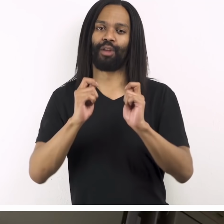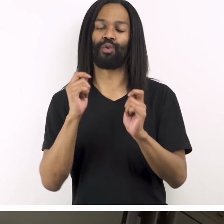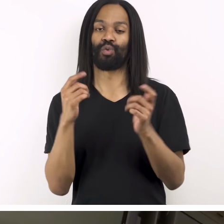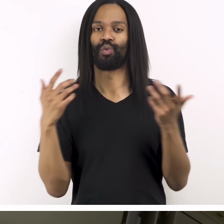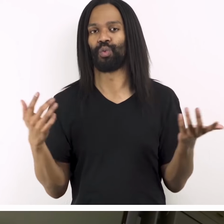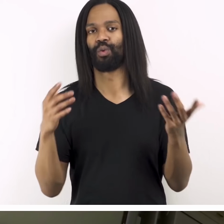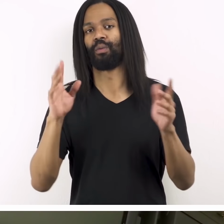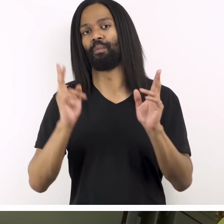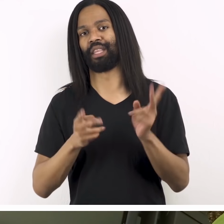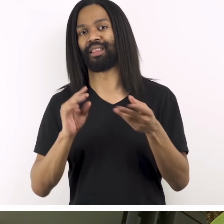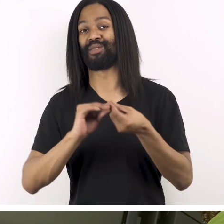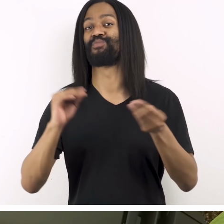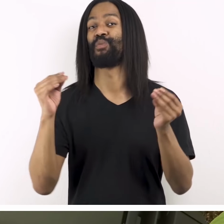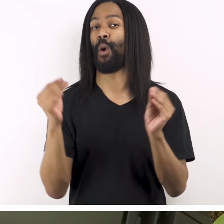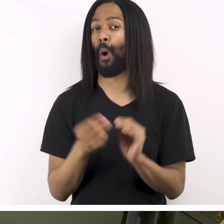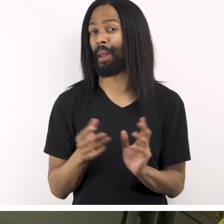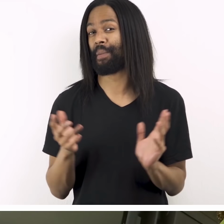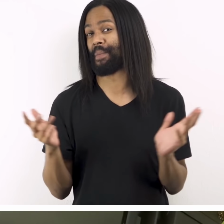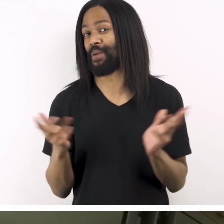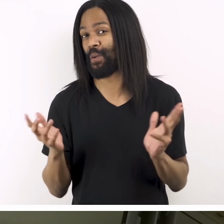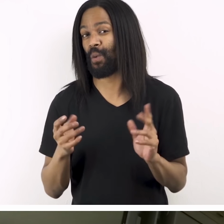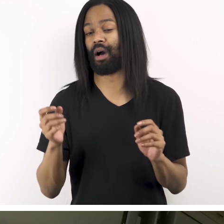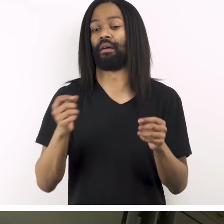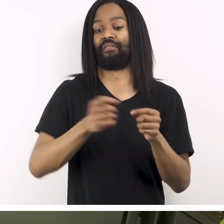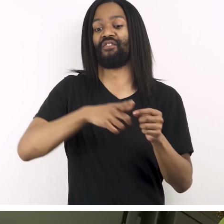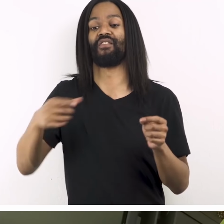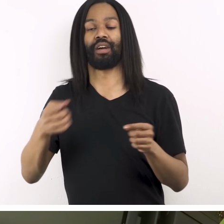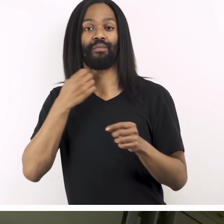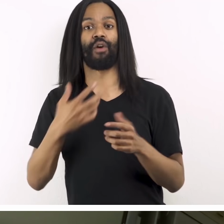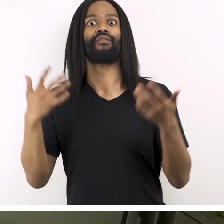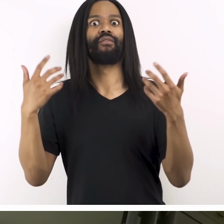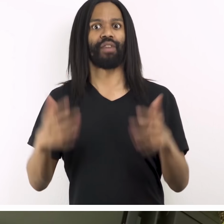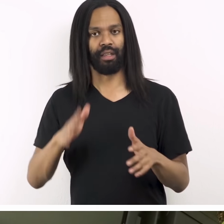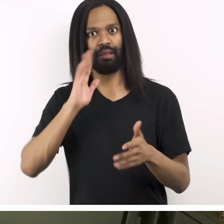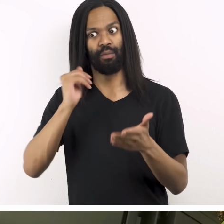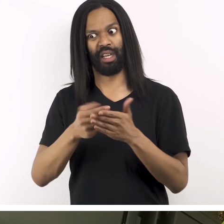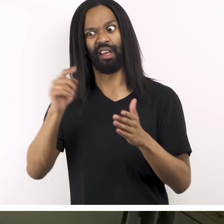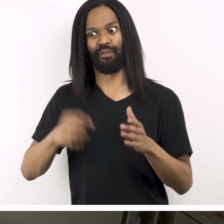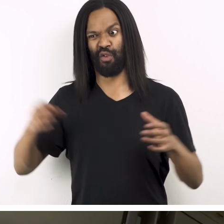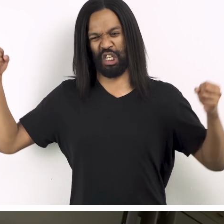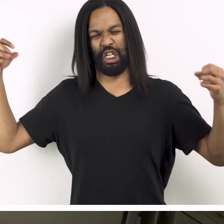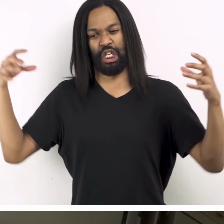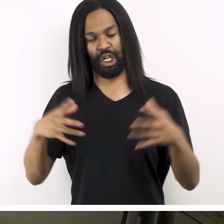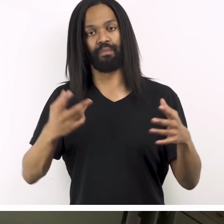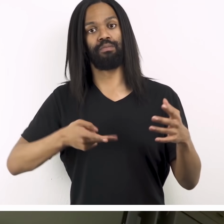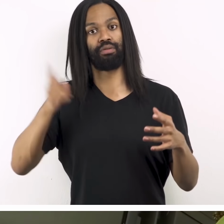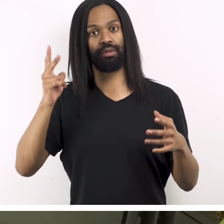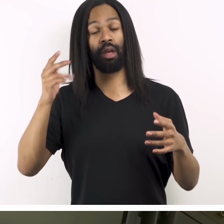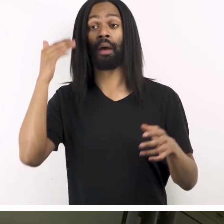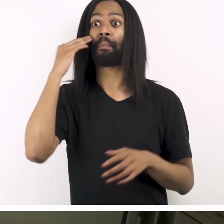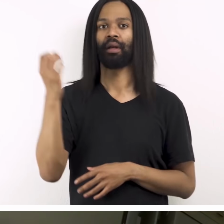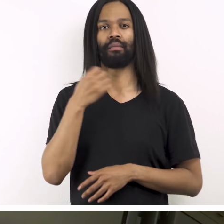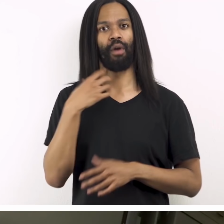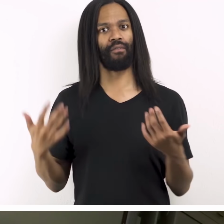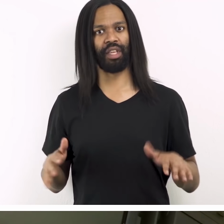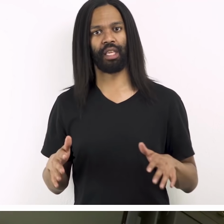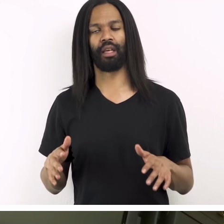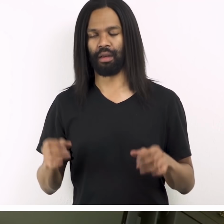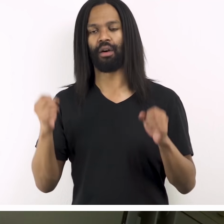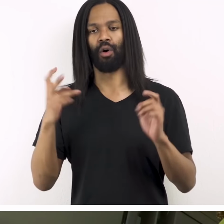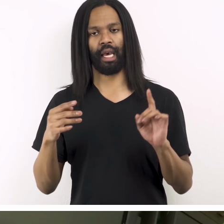sur les soucis d'exposition, c'est possible qu'elle ne vous sorte plus de blanc. Donc améliorez votre exposition et si elle ne vous sort plus de